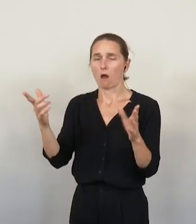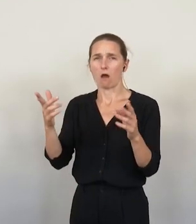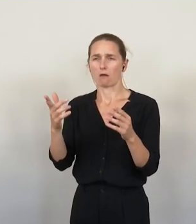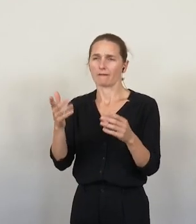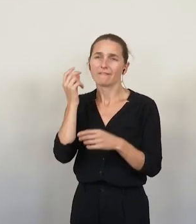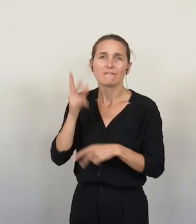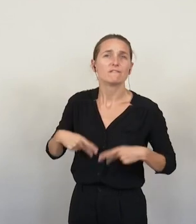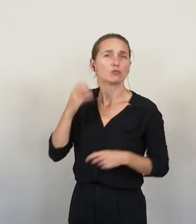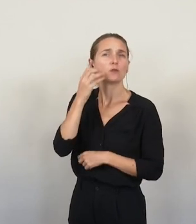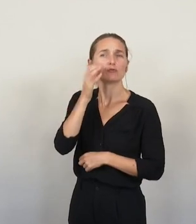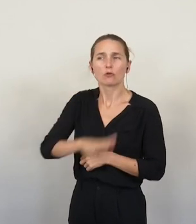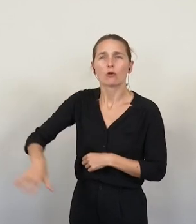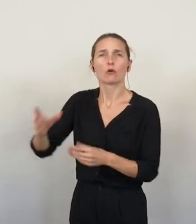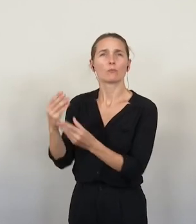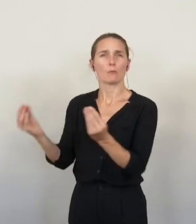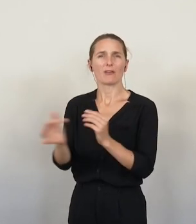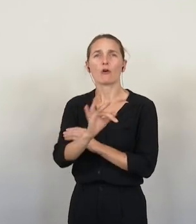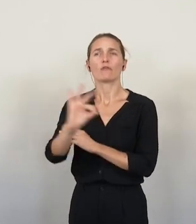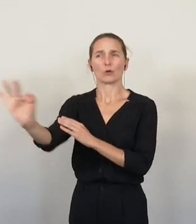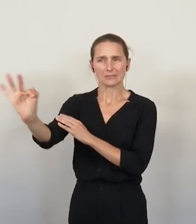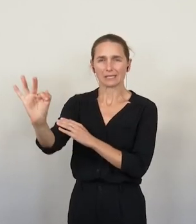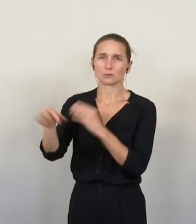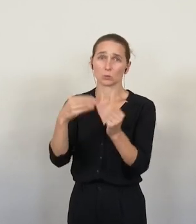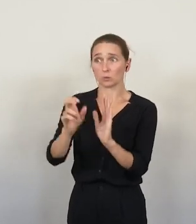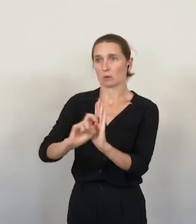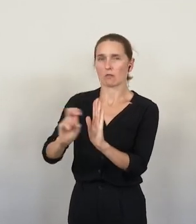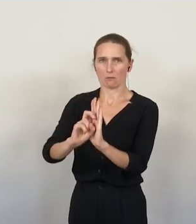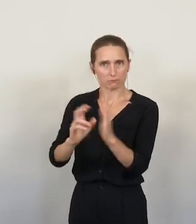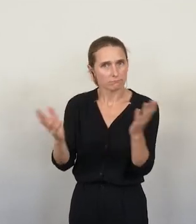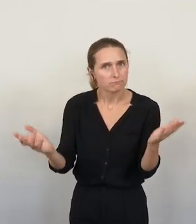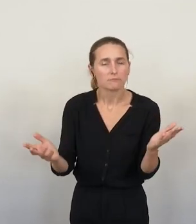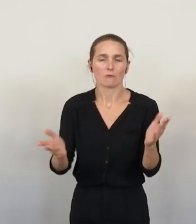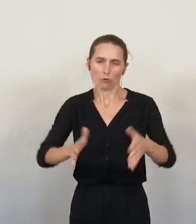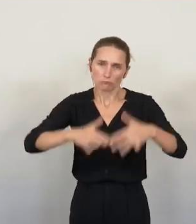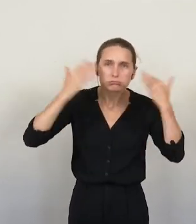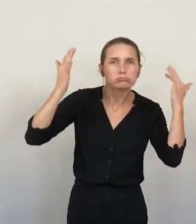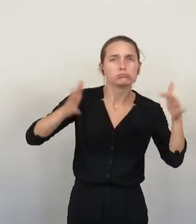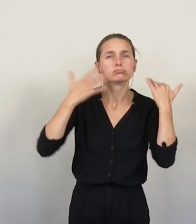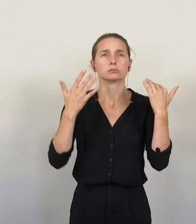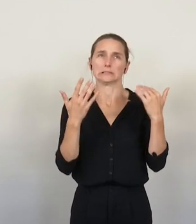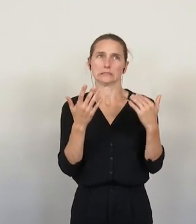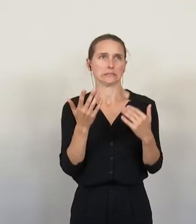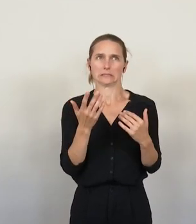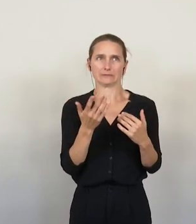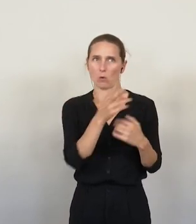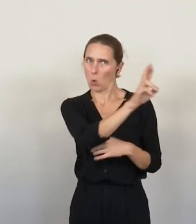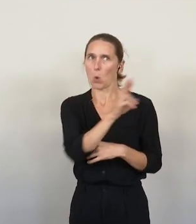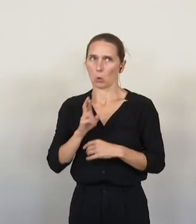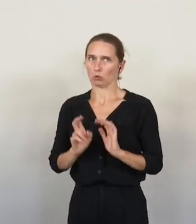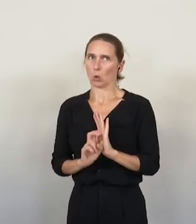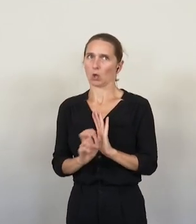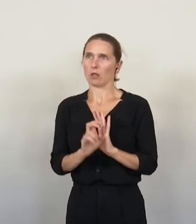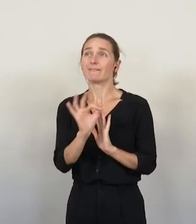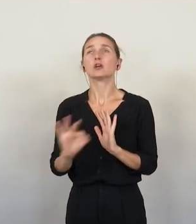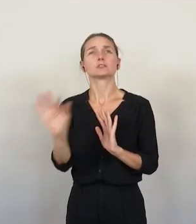et j'aurais tendance à vous dire moi du quotidien des Grenoblois revenez à Grenoble Monsieur le Maire voilà ça c'était juste votre rendu